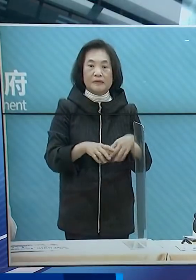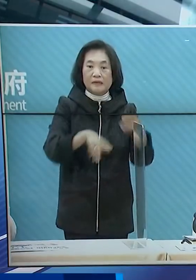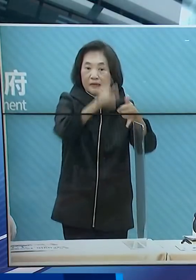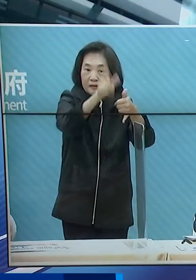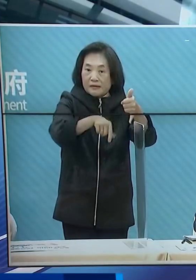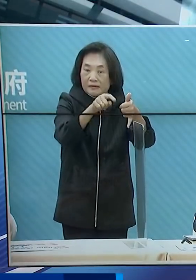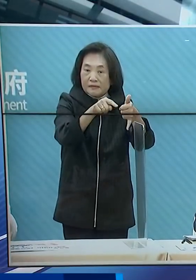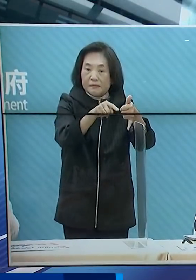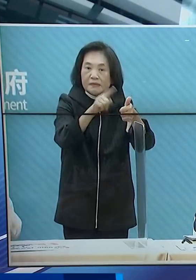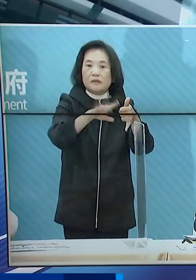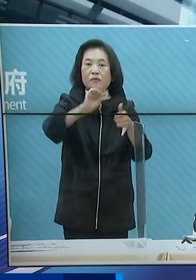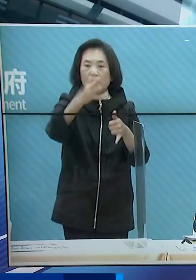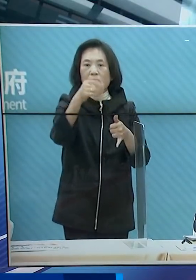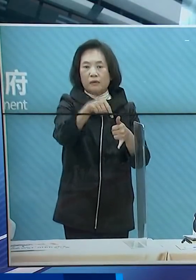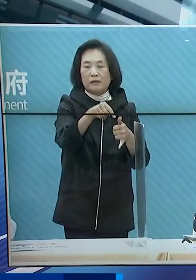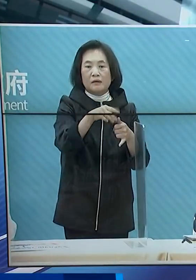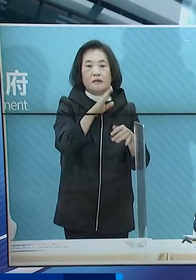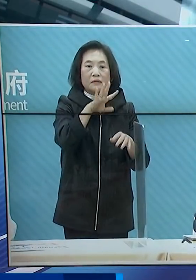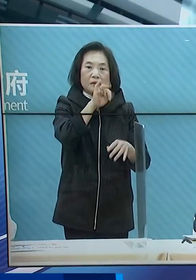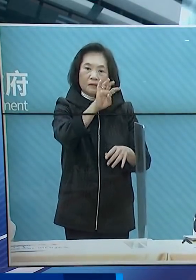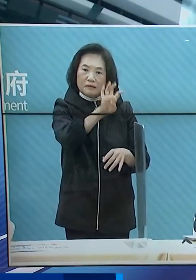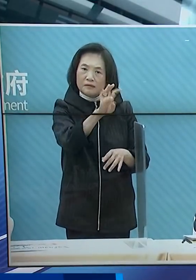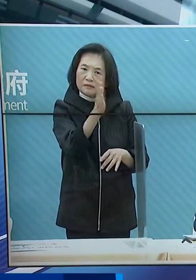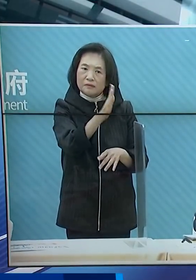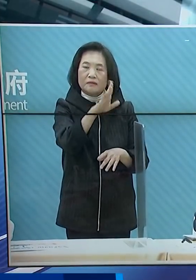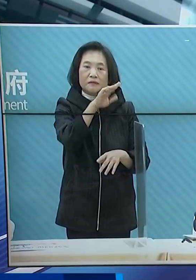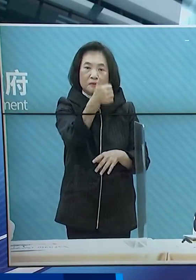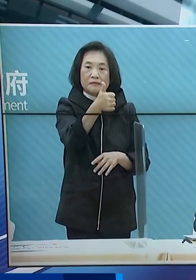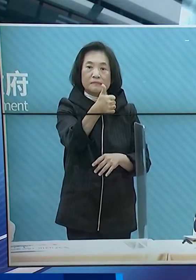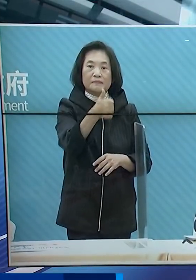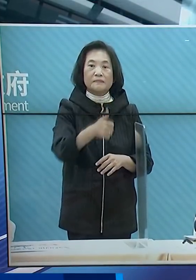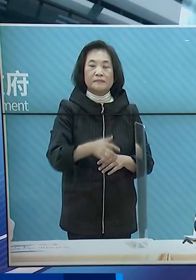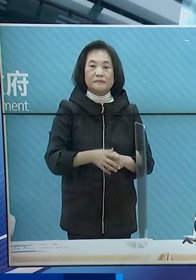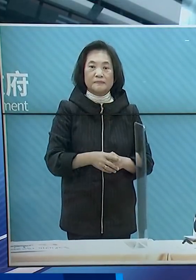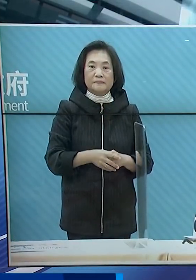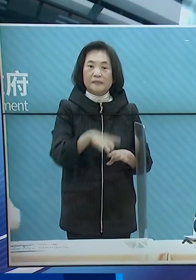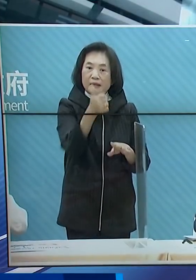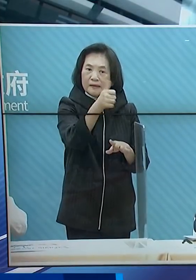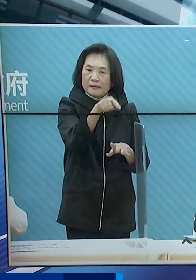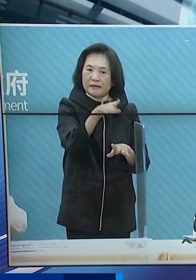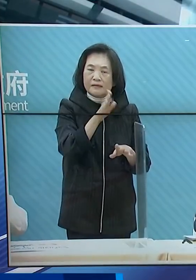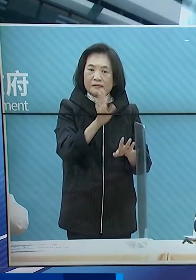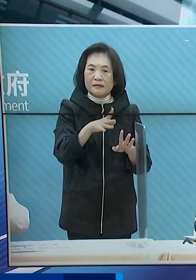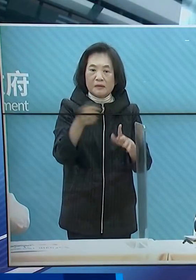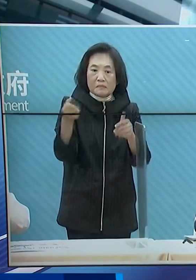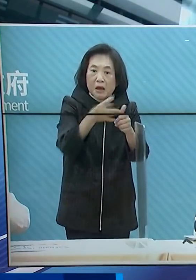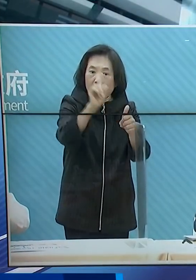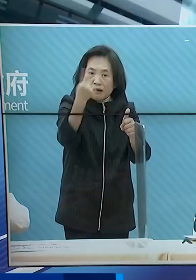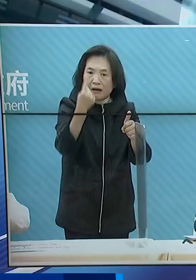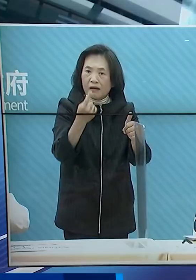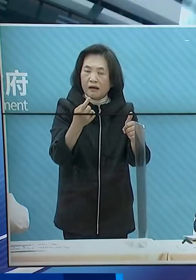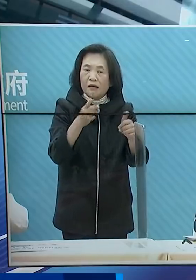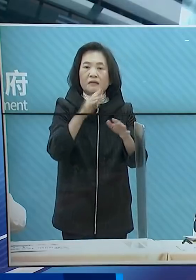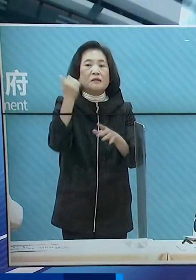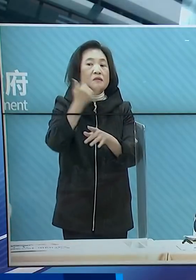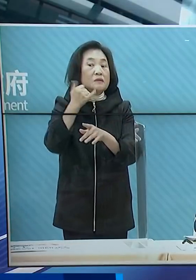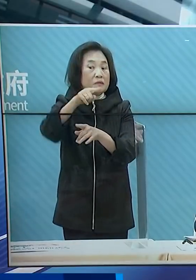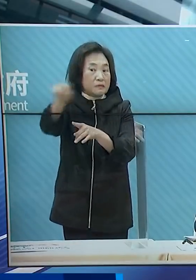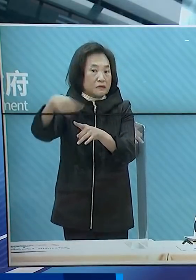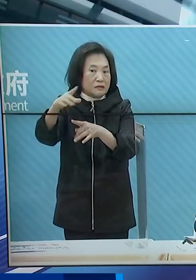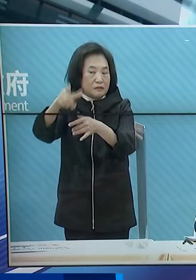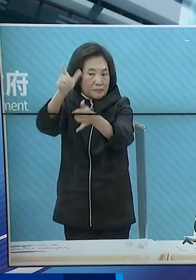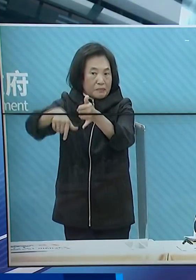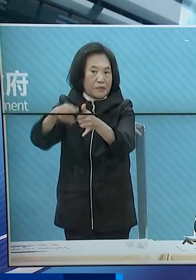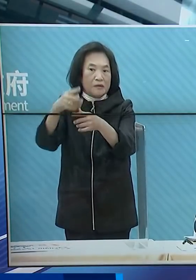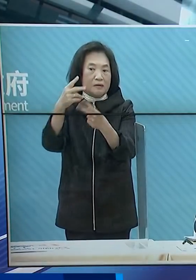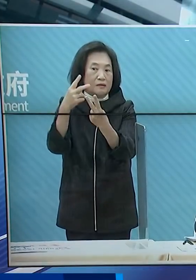得帮社社持续转到我们的子平来应援，中天新闻的子平。另外呢，同时来继续来关注的是基隆群聚扩及了国立